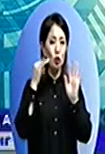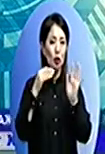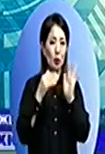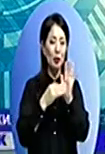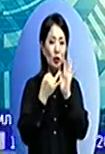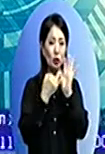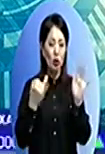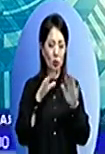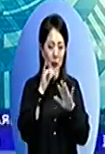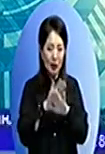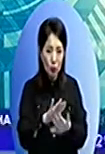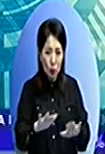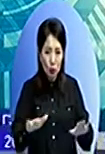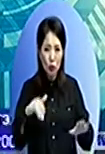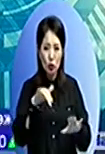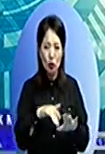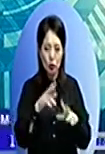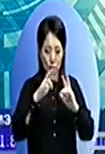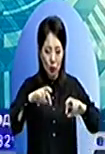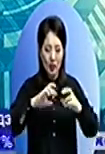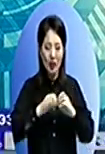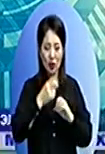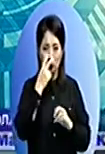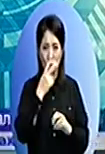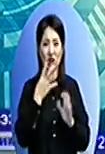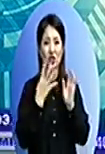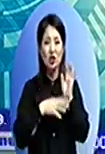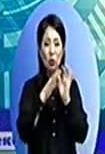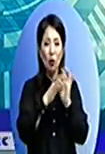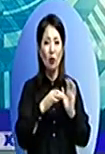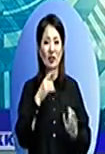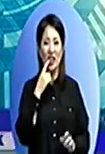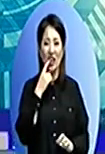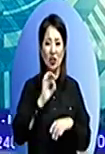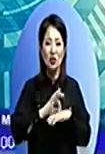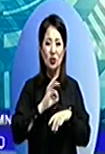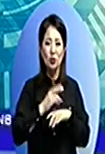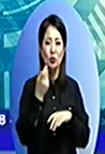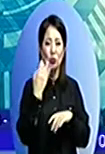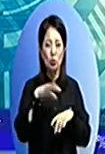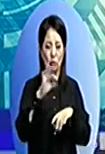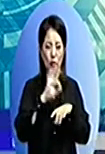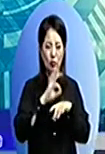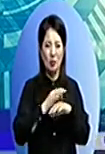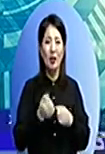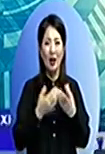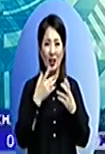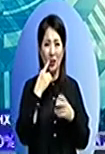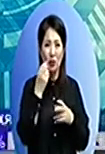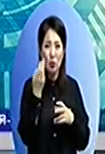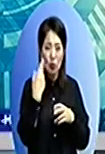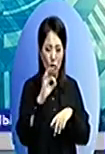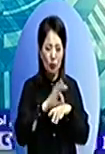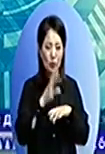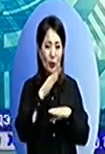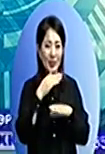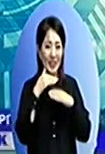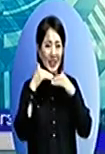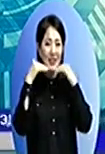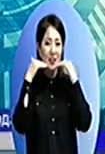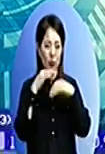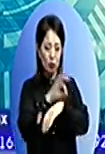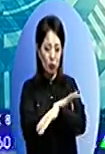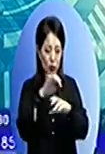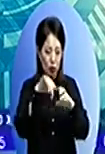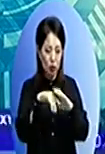700 гаруй бага насны хүүхдүүдийн дунд судалгаа хийж үзэхэд 90 гаруй хувь нь шүдний ямар нэг өвчлөлтөй гарсан байна. Тиймээс хүүхдийн инээмсэглэл зорилттой төслийг